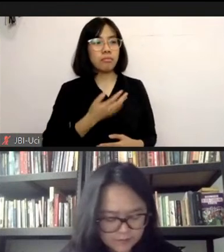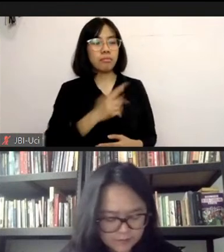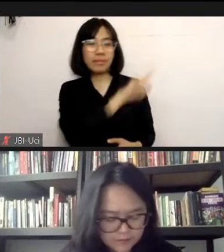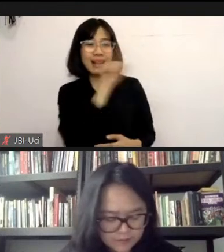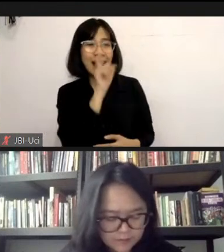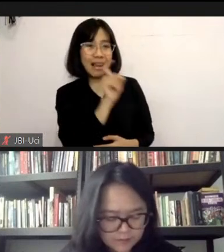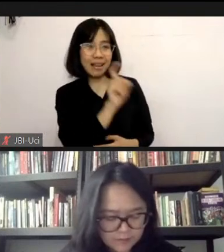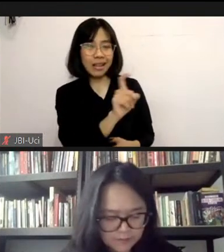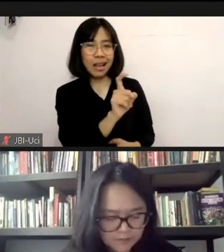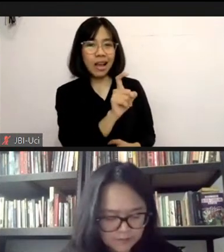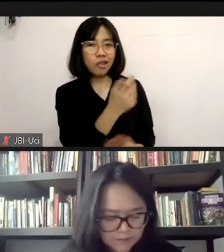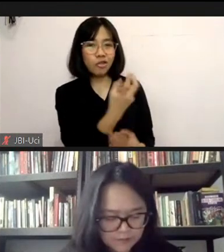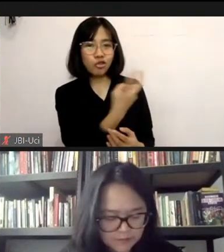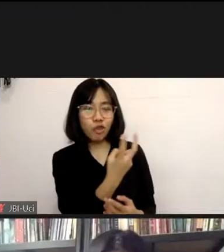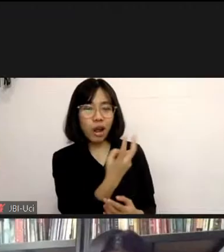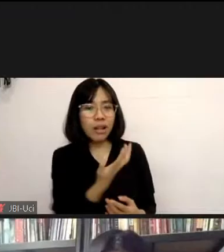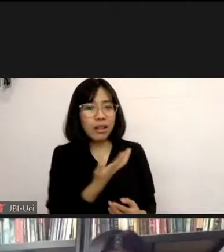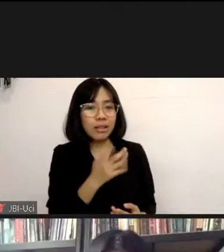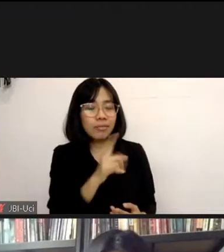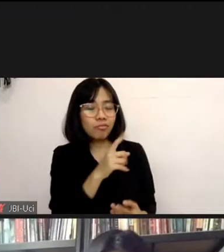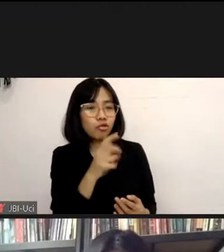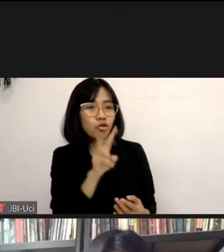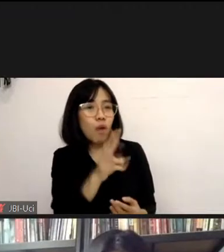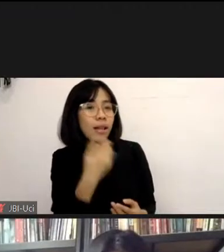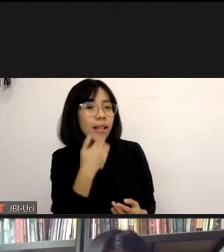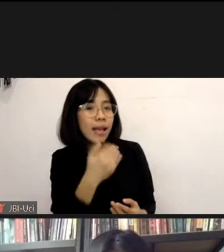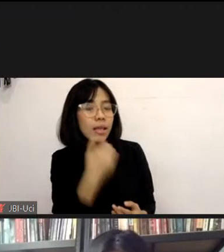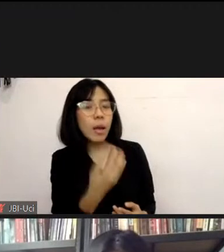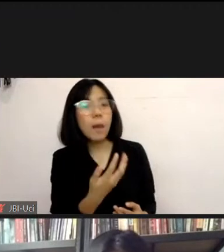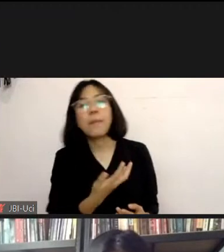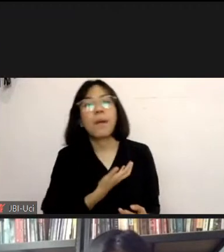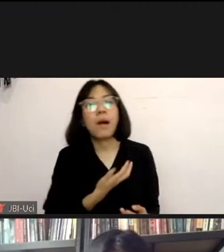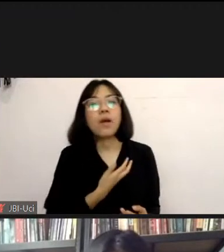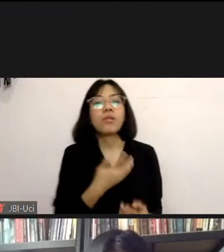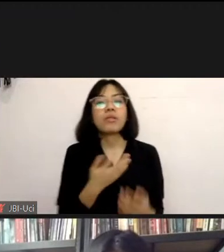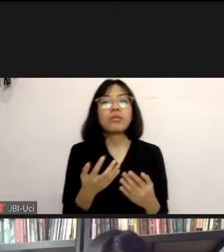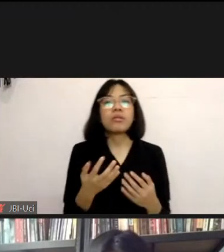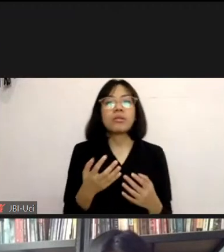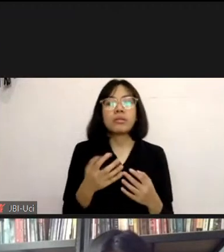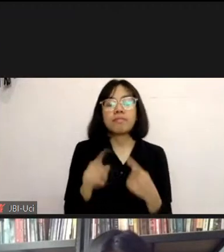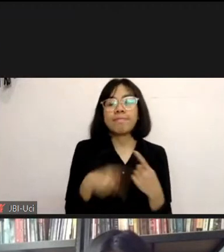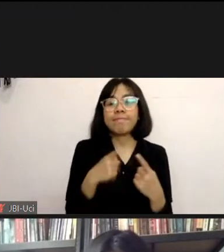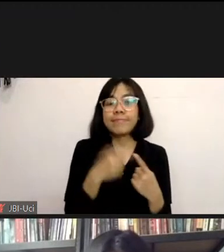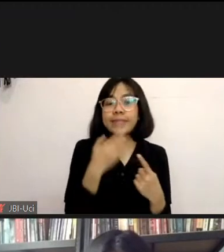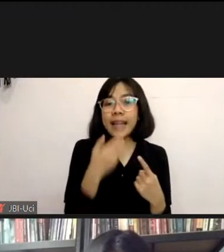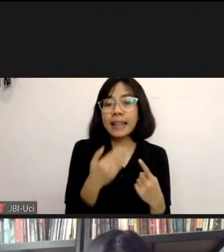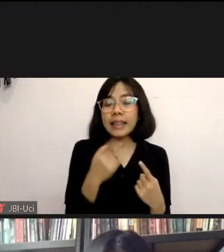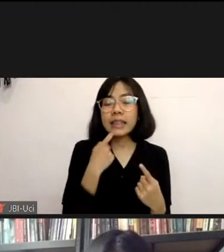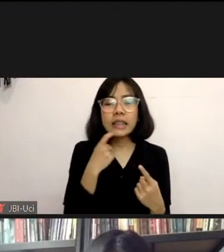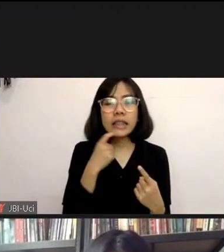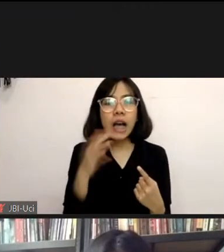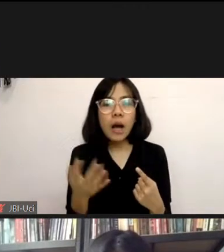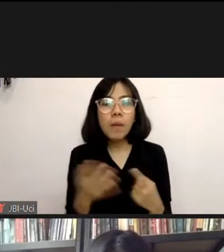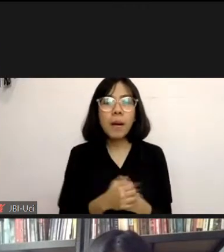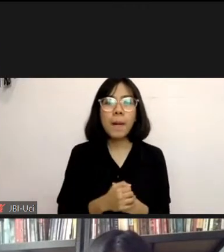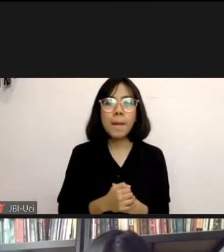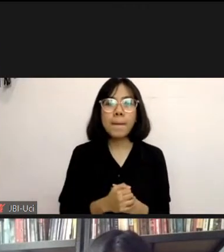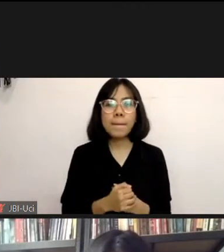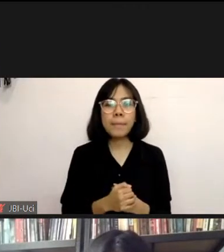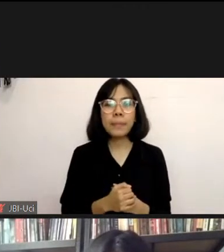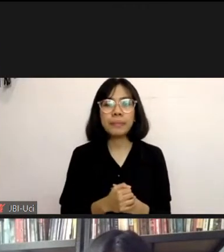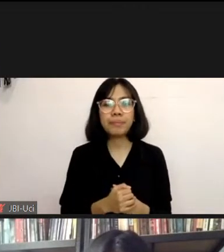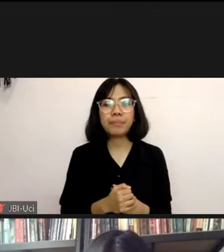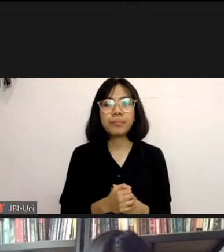akan dijawab dan dibahas oleh Mas Damar. Yang pertama adalah bagaimana geliat media sosial selama proses